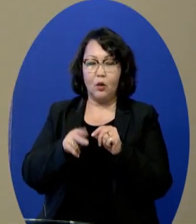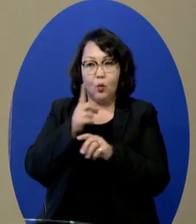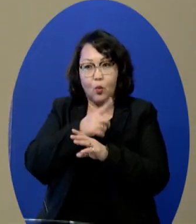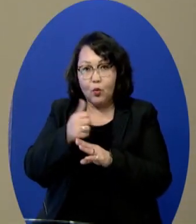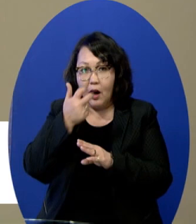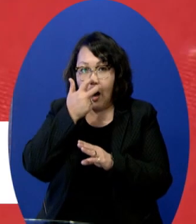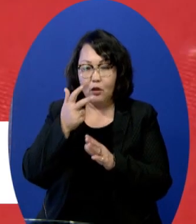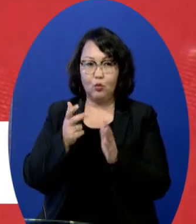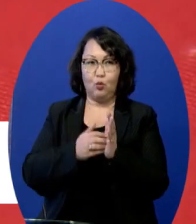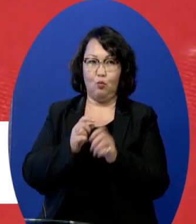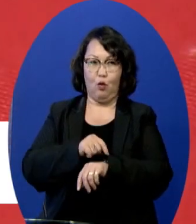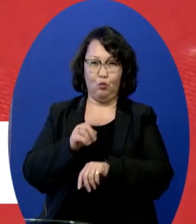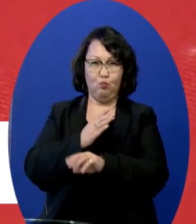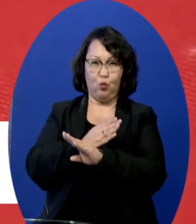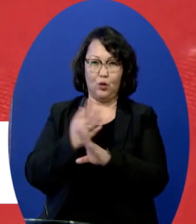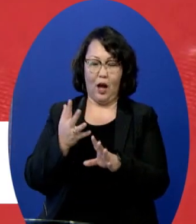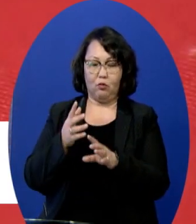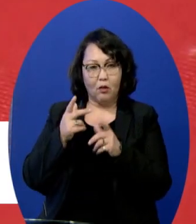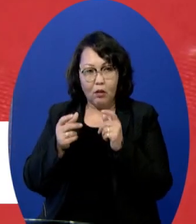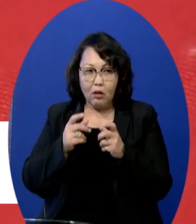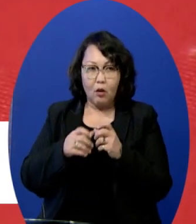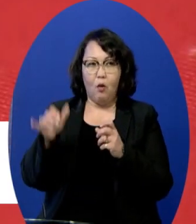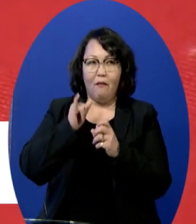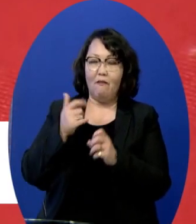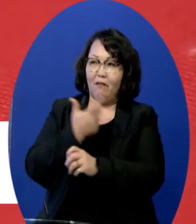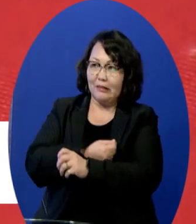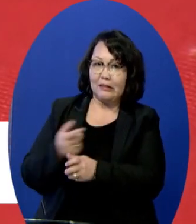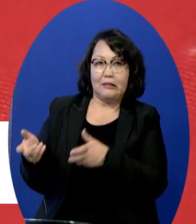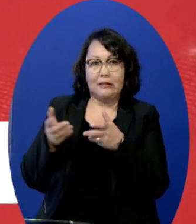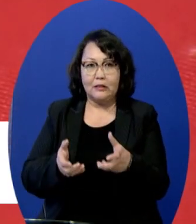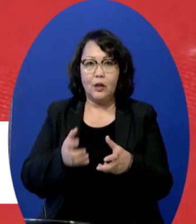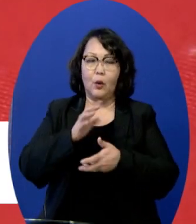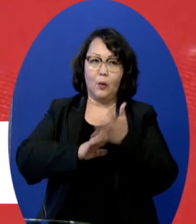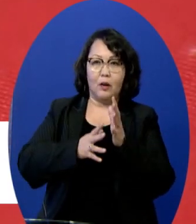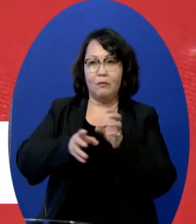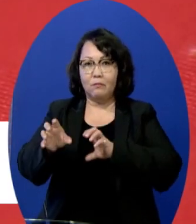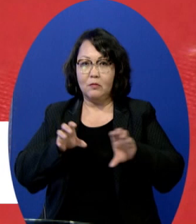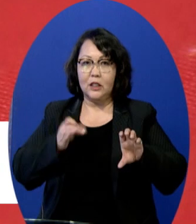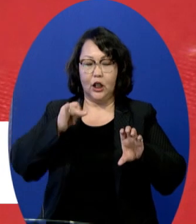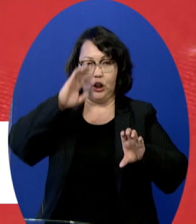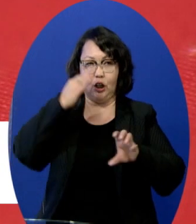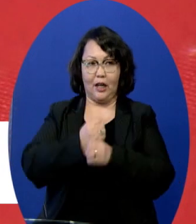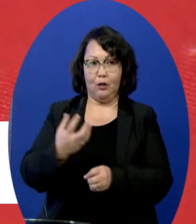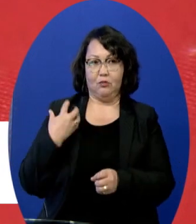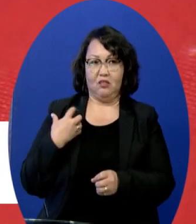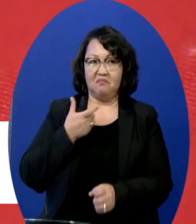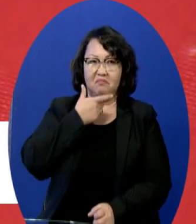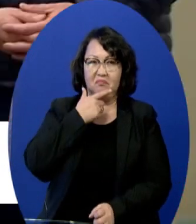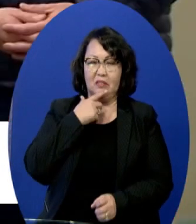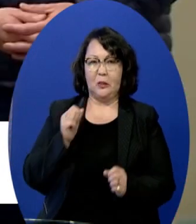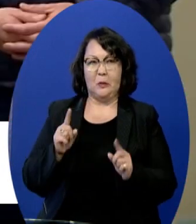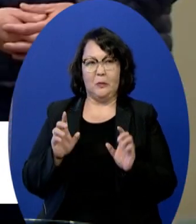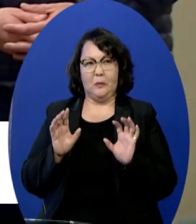улс орнуудын засгийн газрууд вакцины үйлдвэрлэгчид ч вакцины нийлүүлэх хуваарлах тал дээр ил тод хариуцлагатай байж чадахгүй байгаагаас